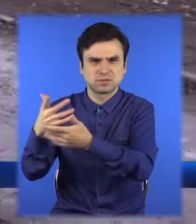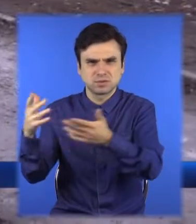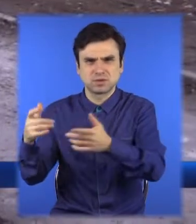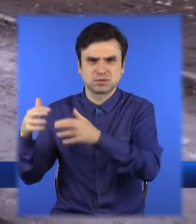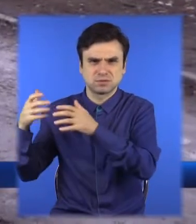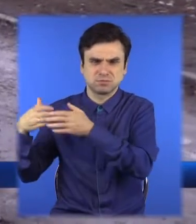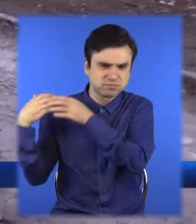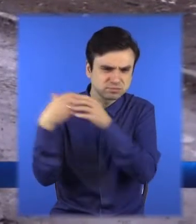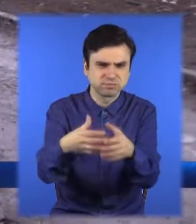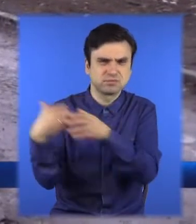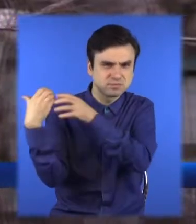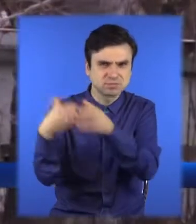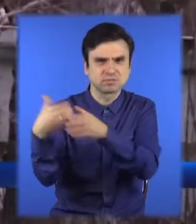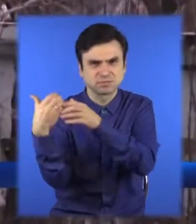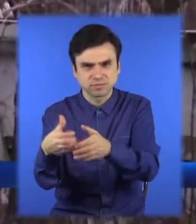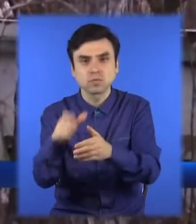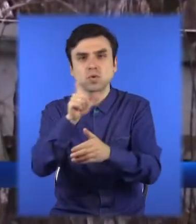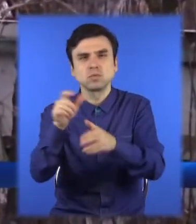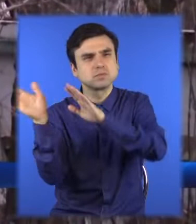міста. Людей евакуюють на вулицю.